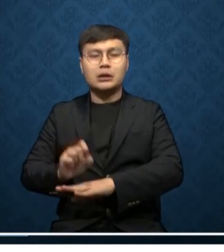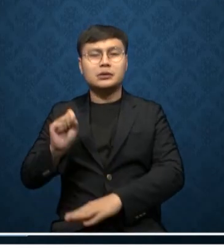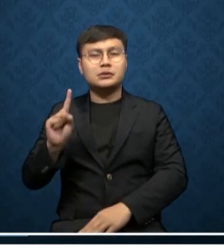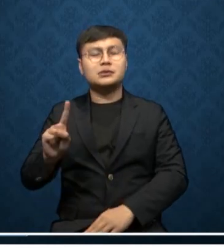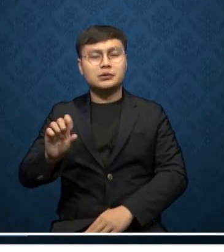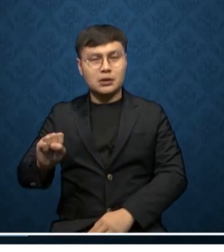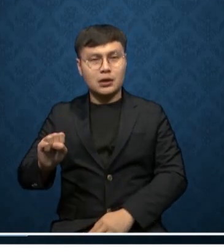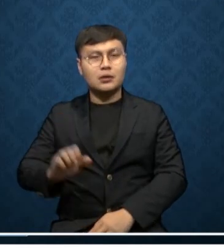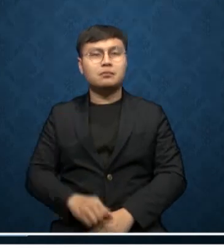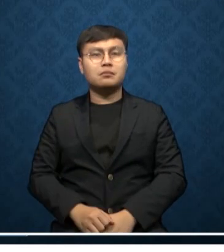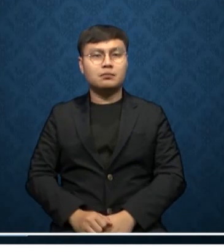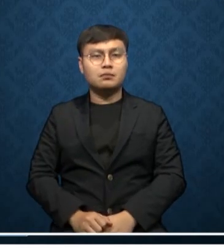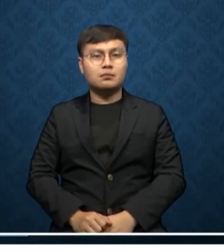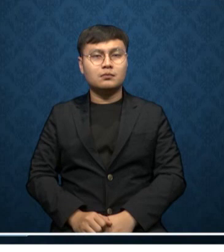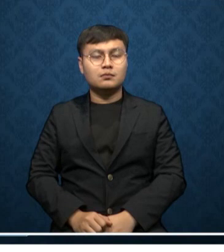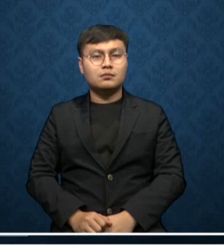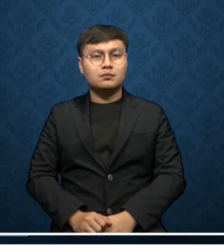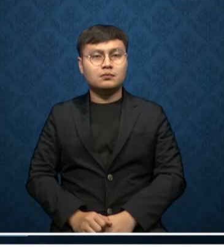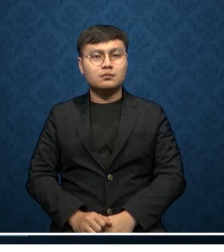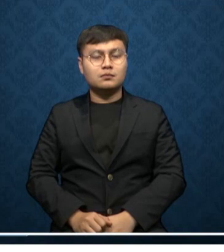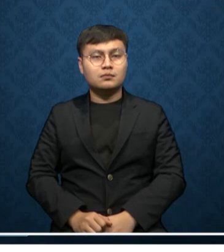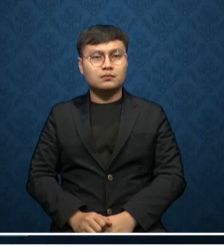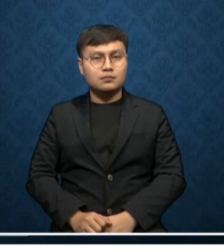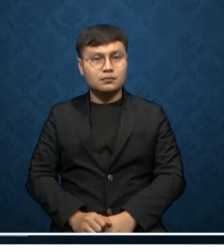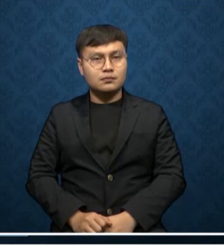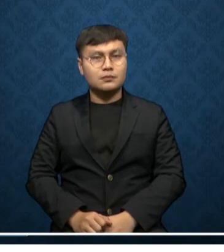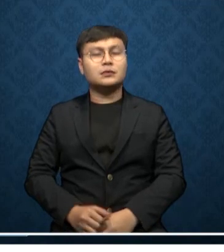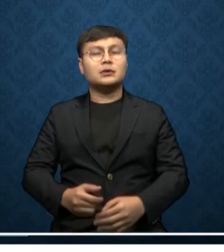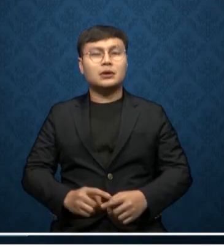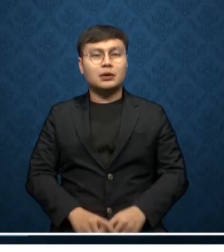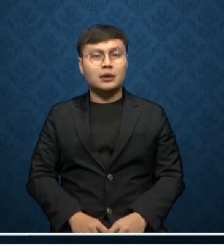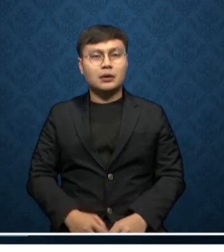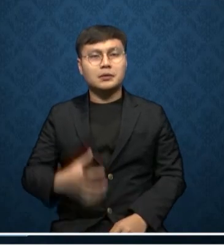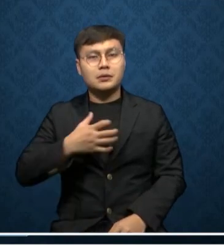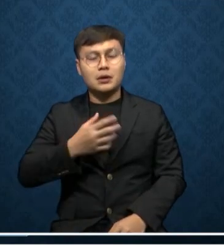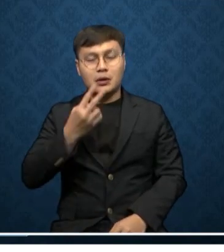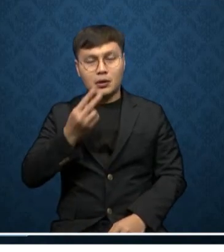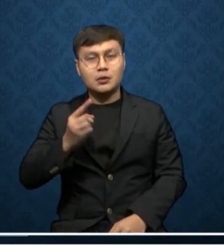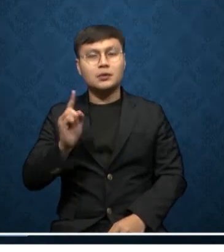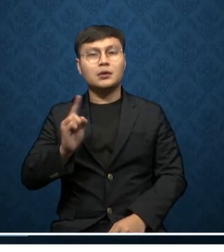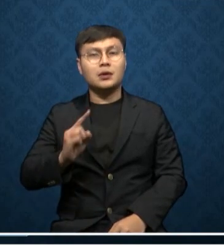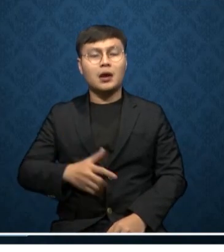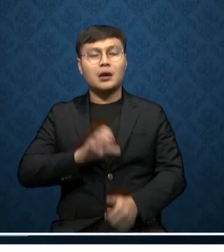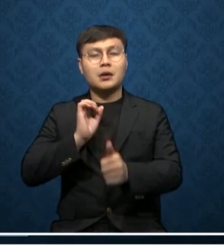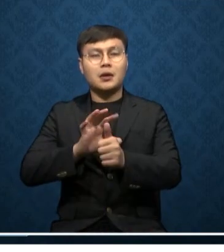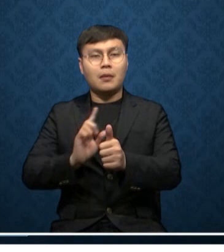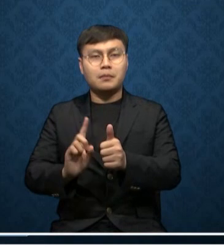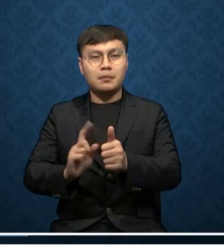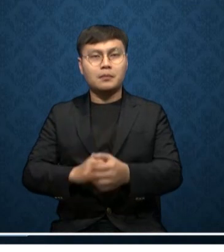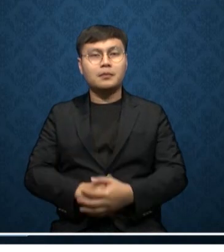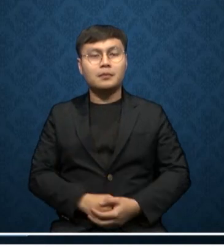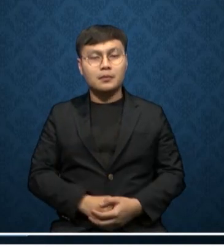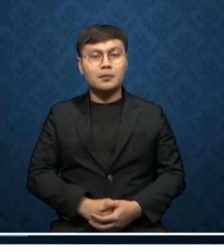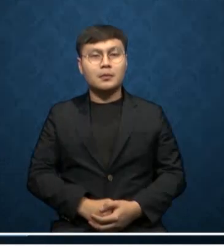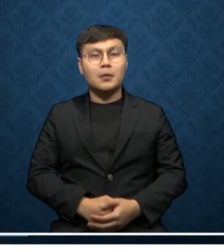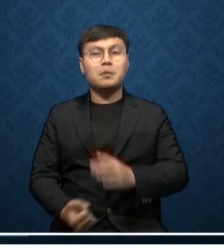ดำเนินการที่จัดการที่ดีขึ้นพอสมควรในการดำเนินการในปีนี้แต่สิ่งที่อยากจะเห็นหรืออยากจะเสนอแนะไว้ก็คือความ